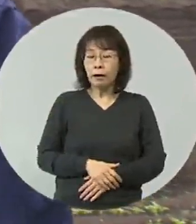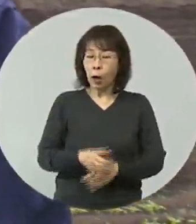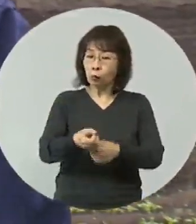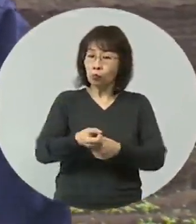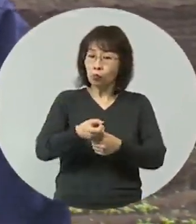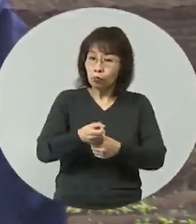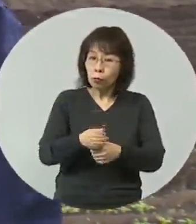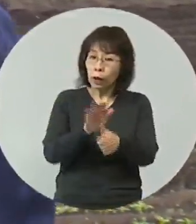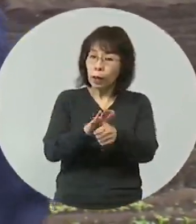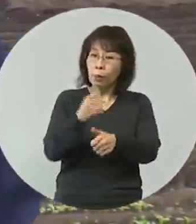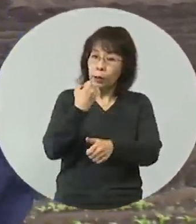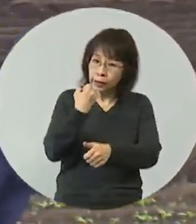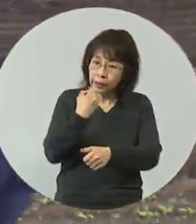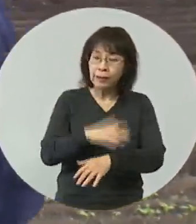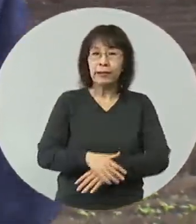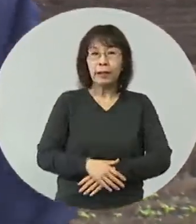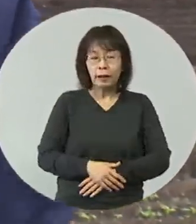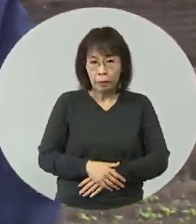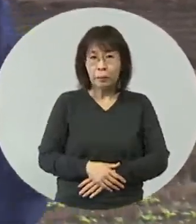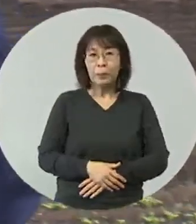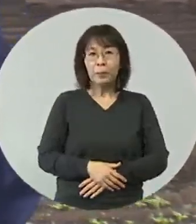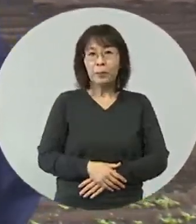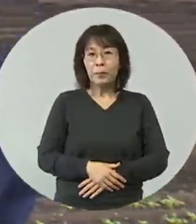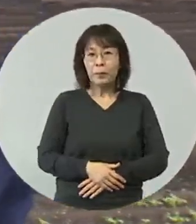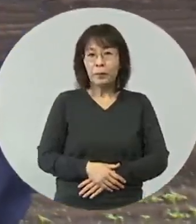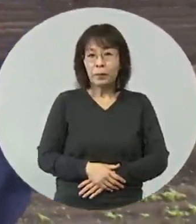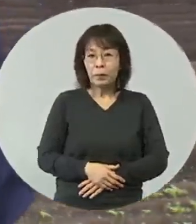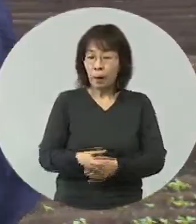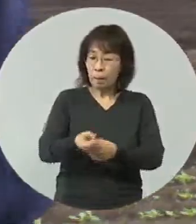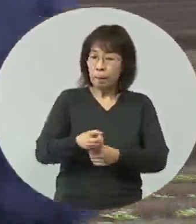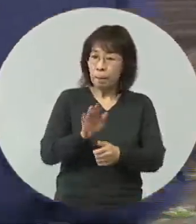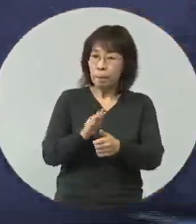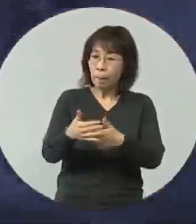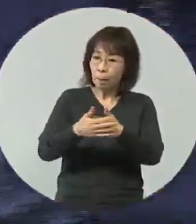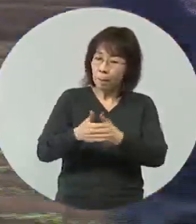手伝いさせていただいてもよろしいですか。 お手伝いしてください。